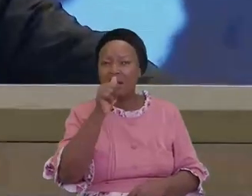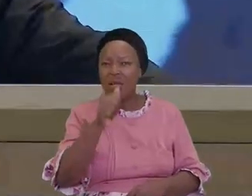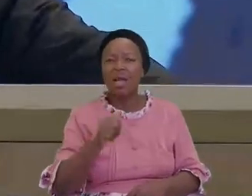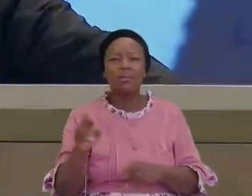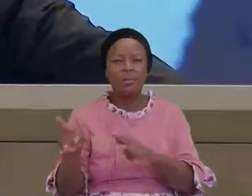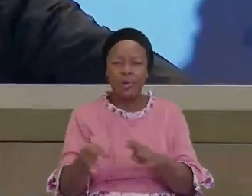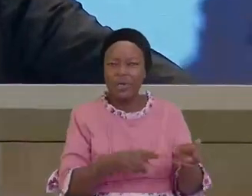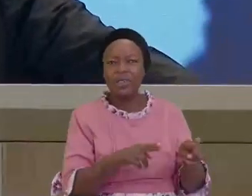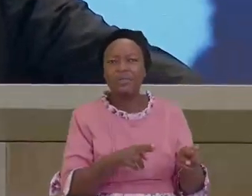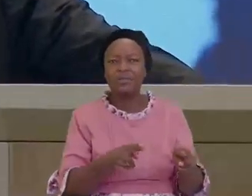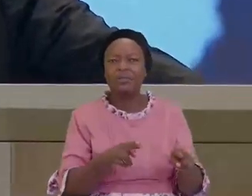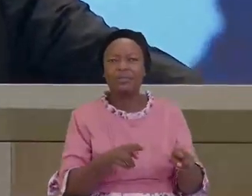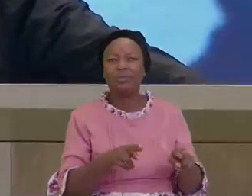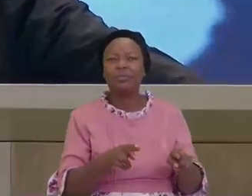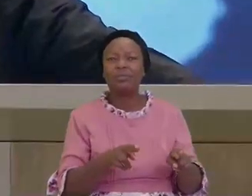Je suis prêt